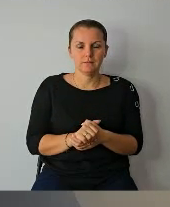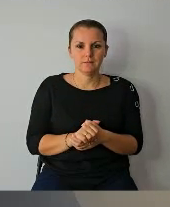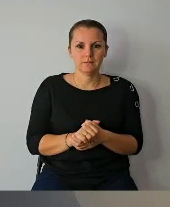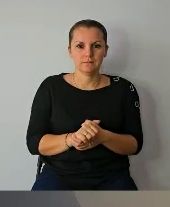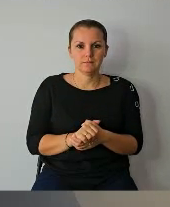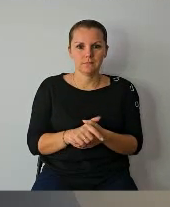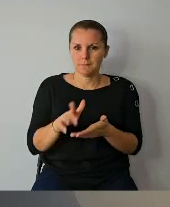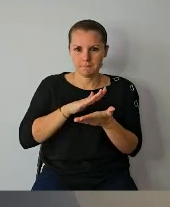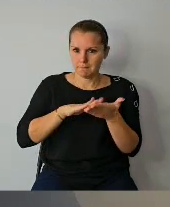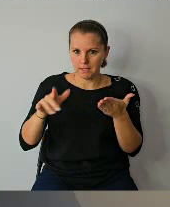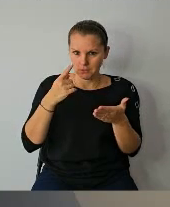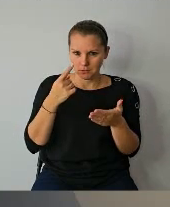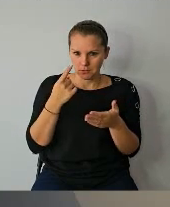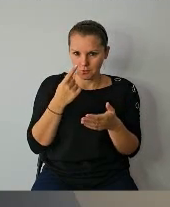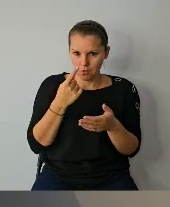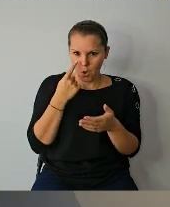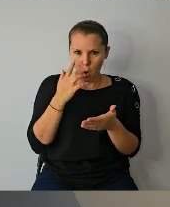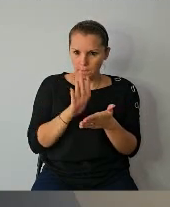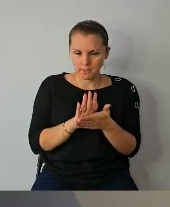Bez opinii.